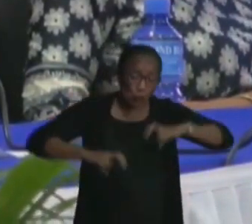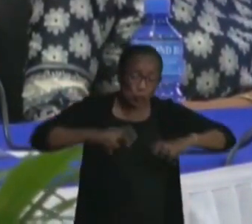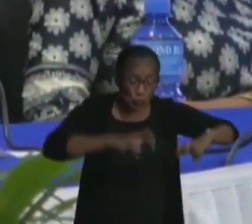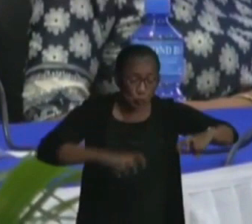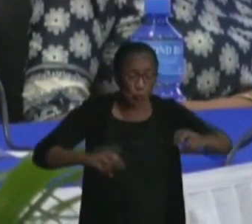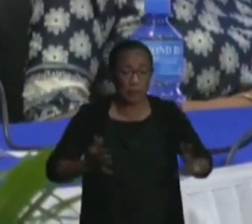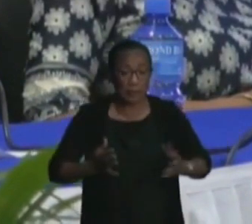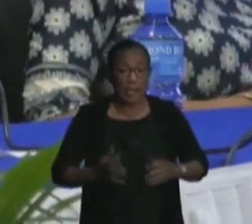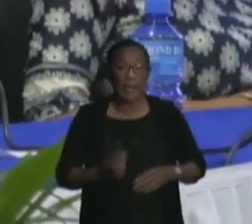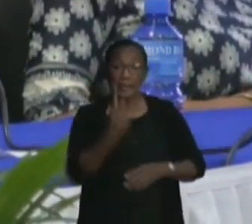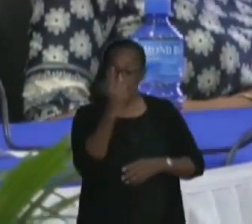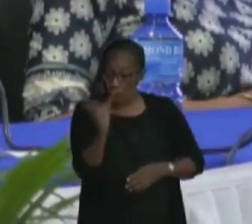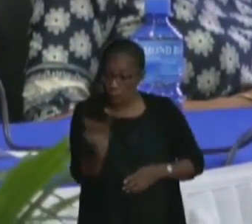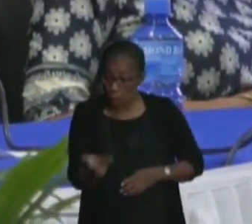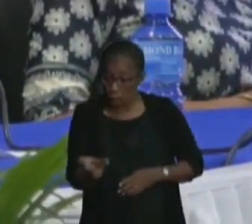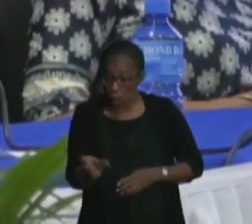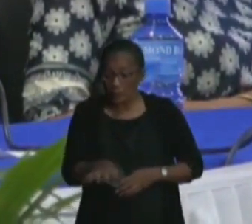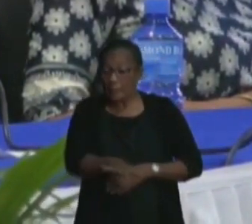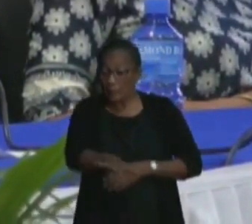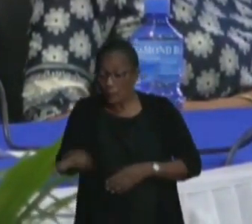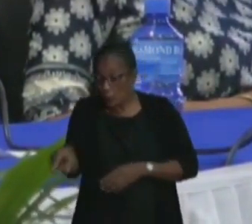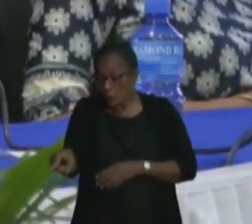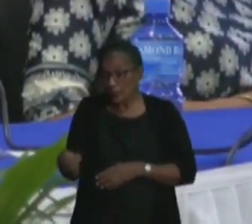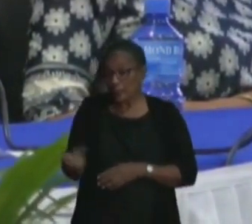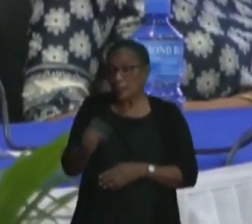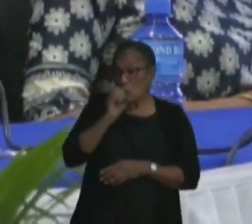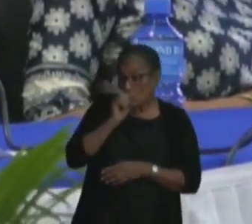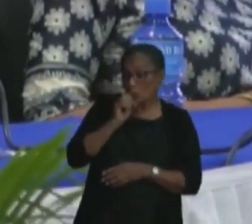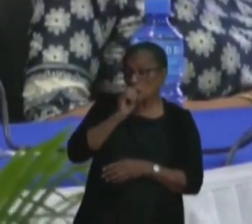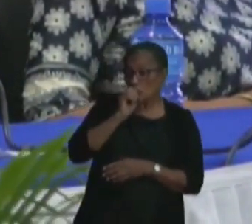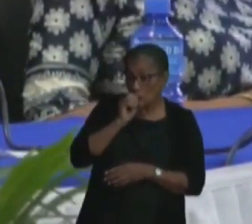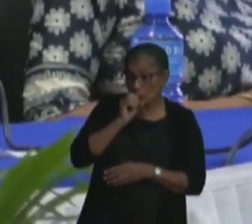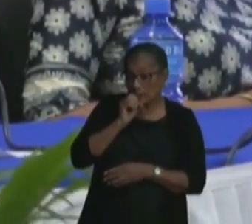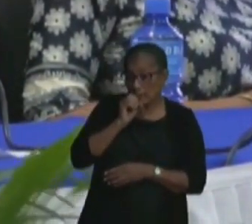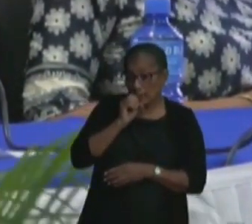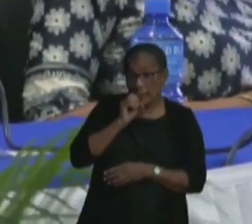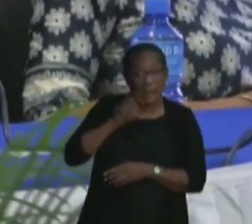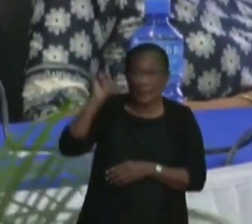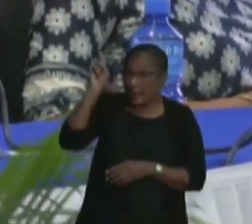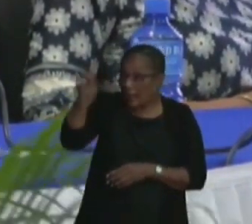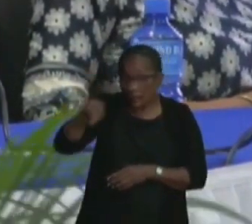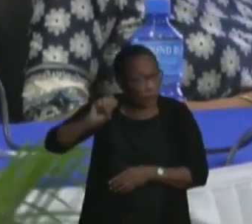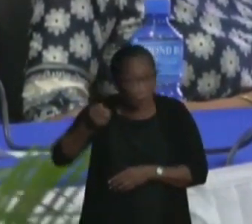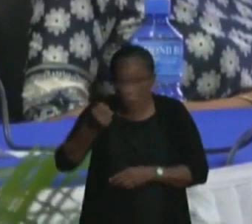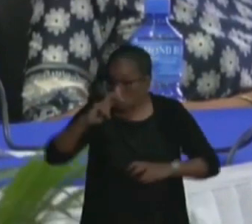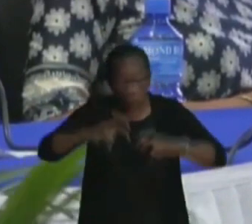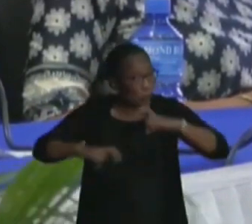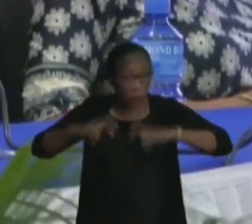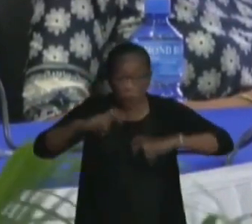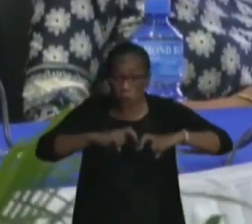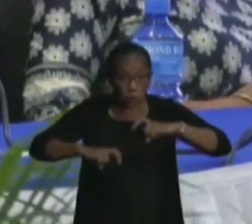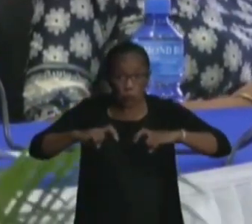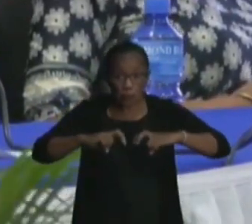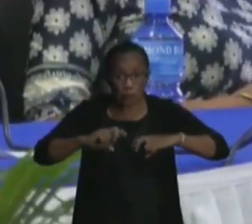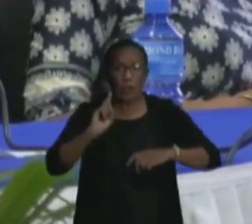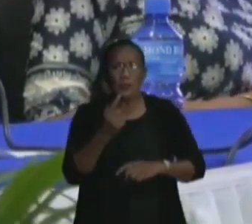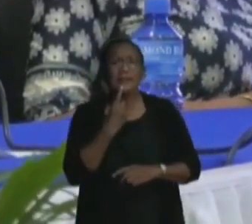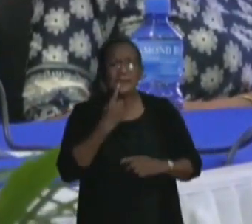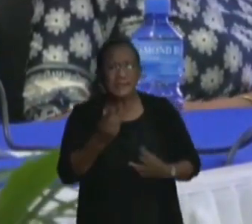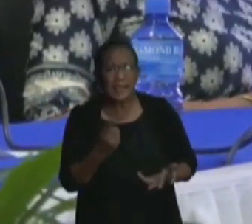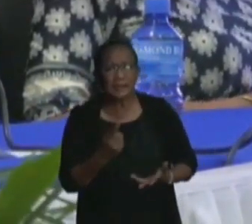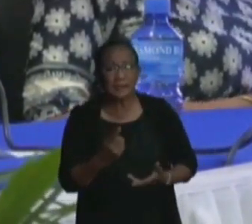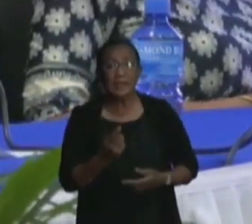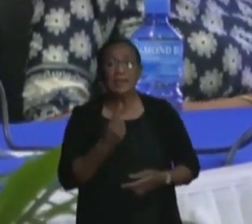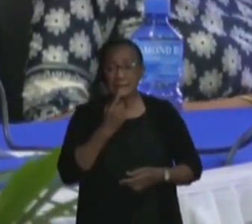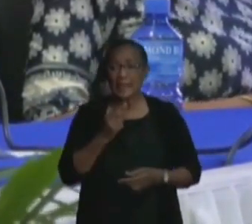als er iemand in je omgeving is die hoest en die geen aanstalten maakt om zich te laten onderzoeken, breng het ter sprake en zeg